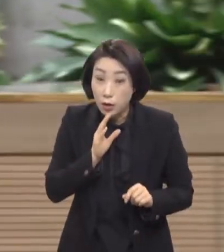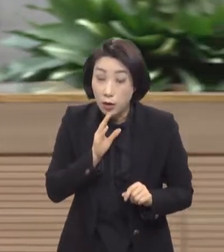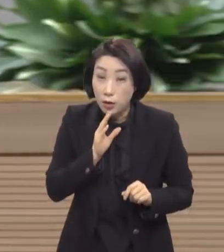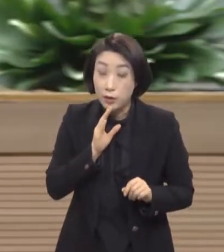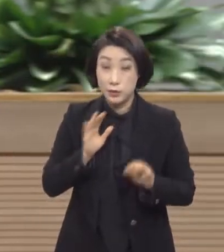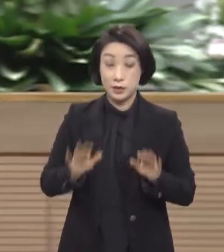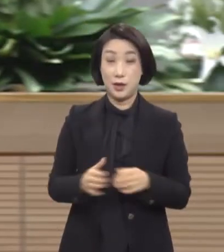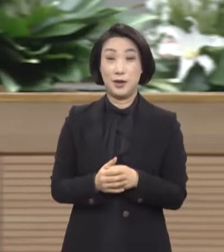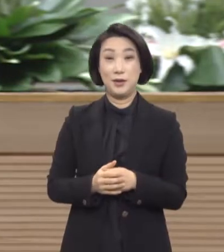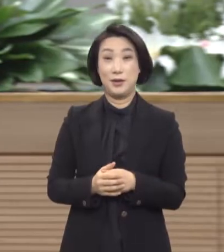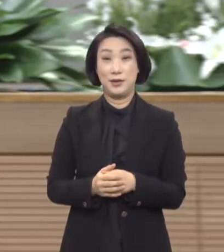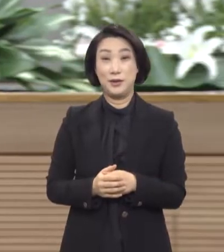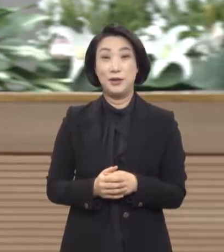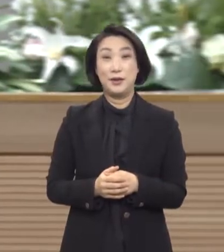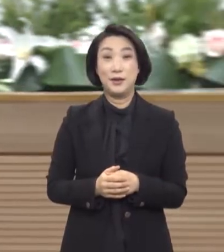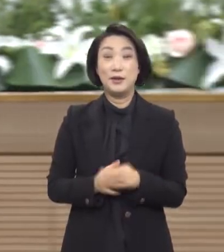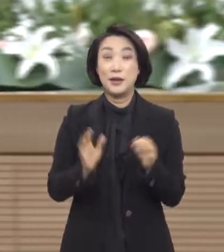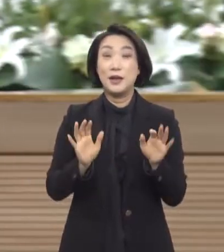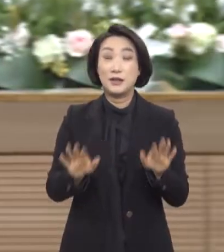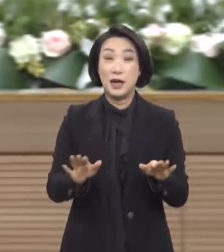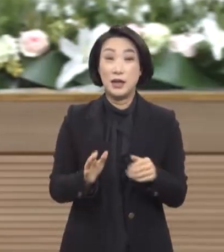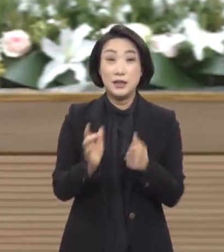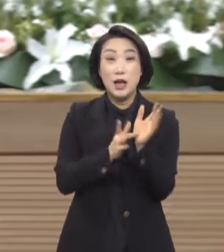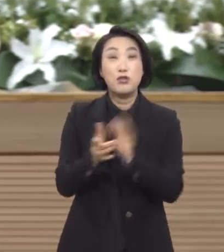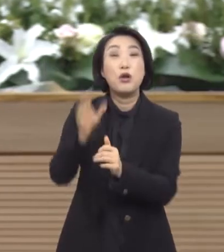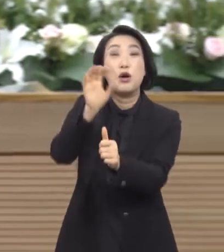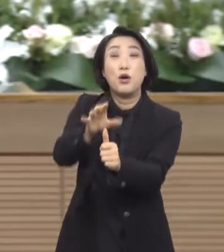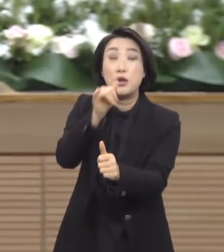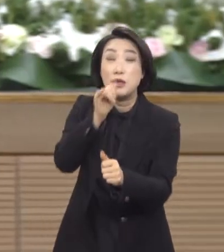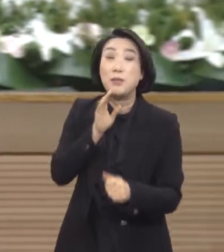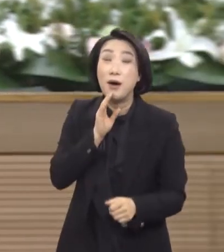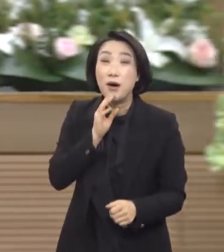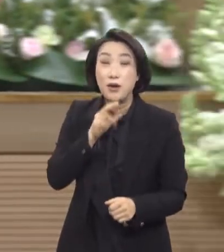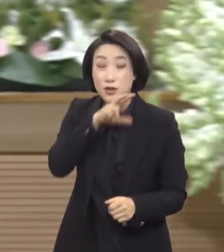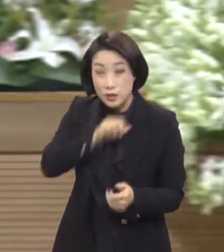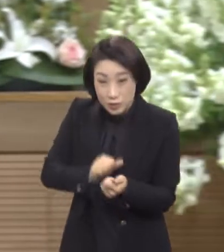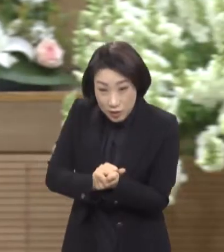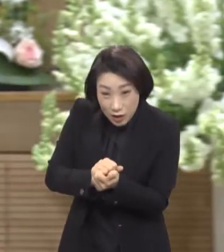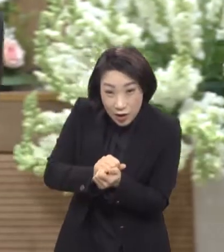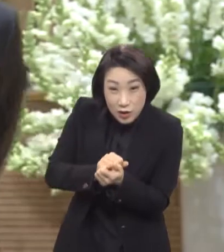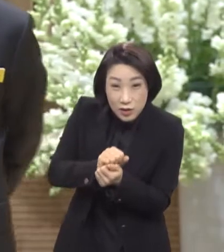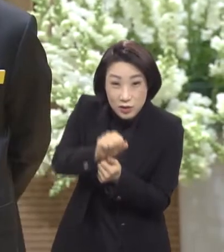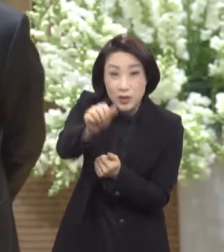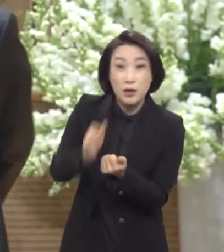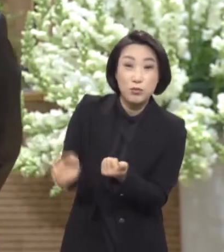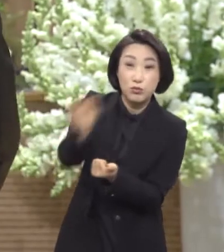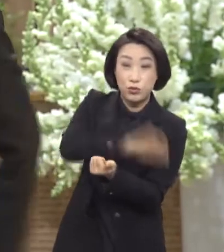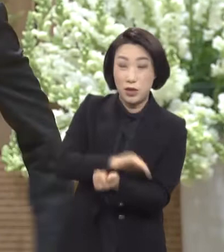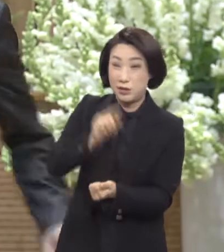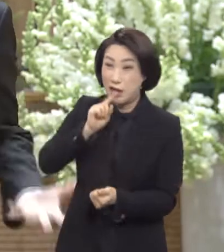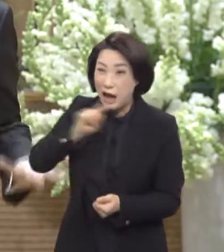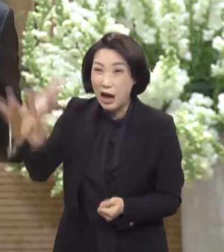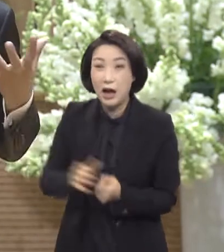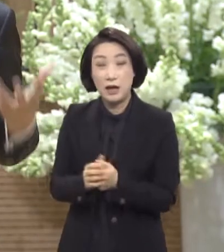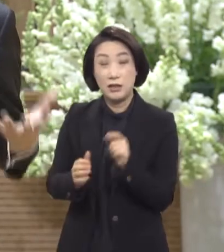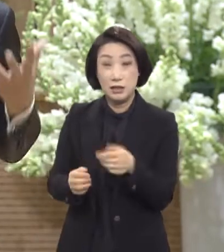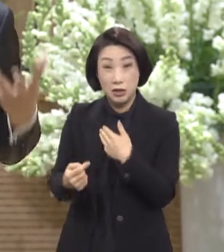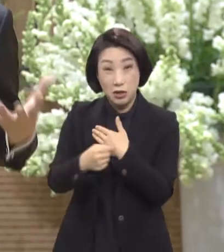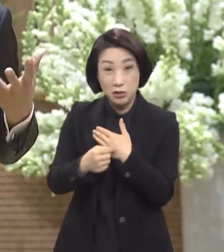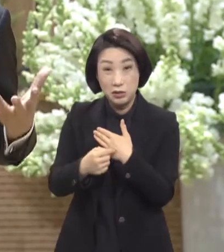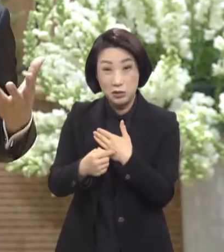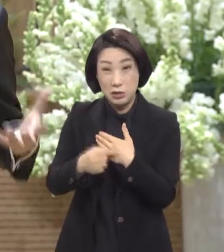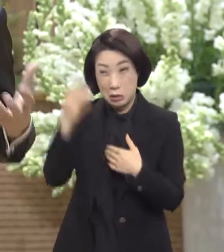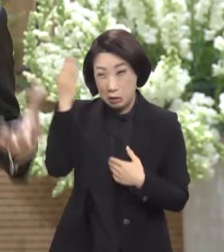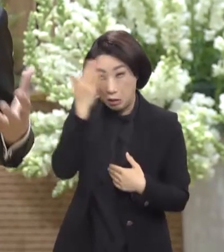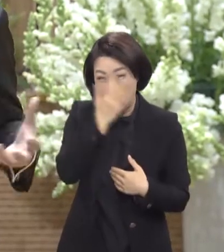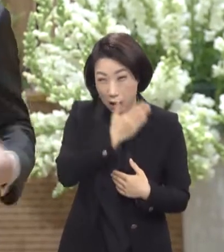그래서 우직함은 이 해치는 무덤들아, 응? 그랬겠어. 겉을